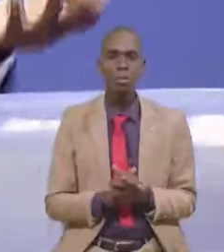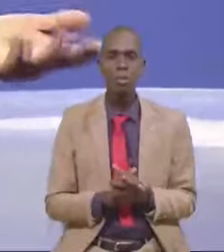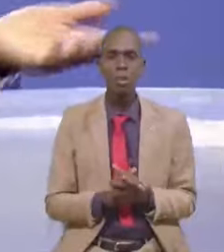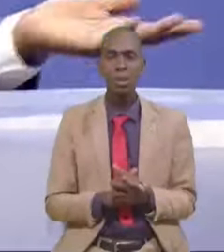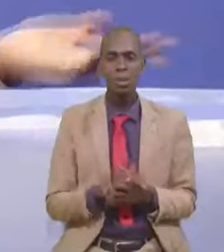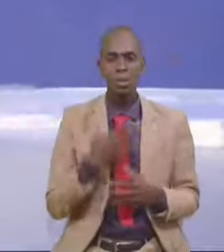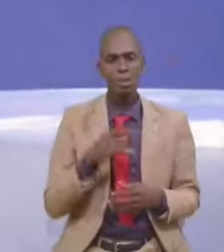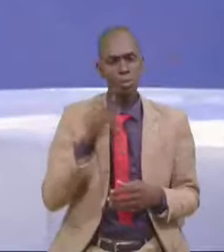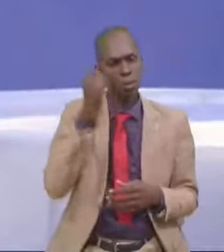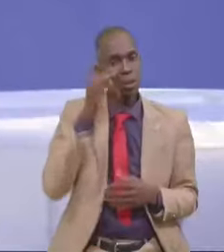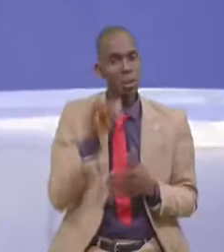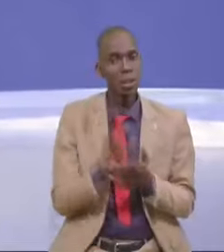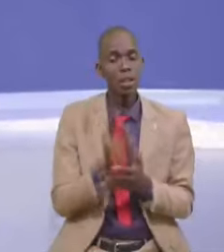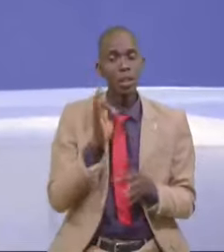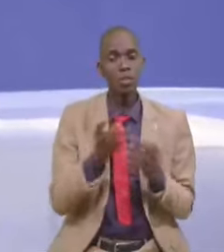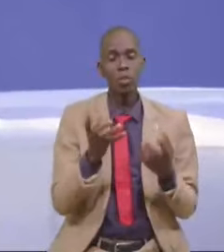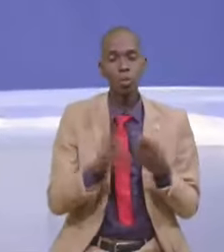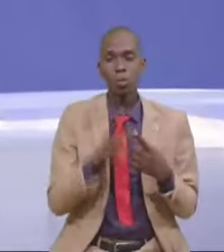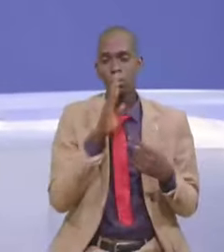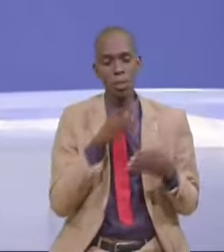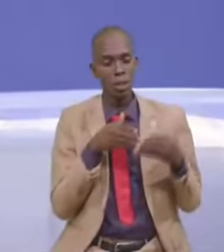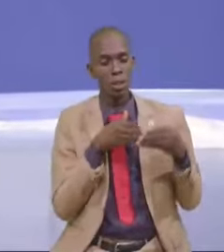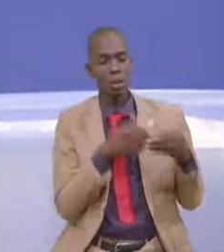Si vous savez que vous serez guidé,